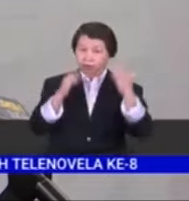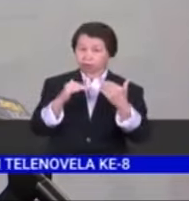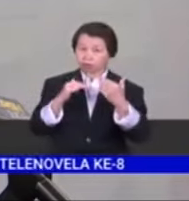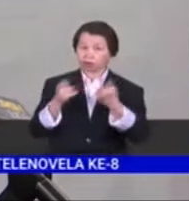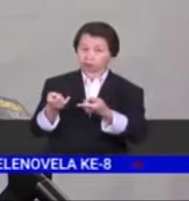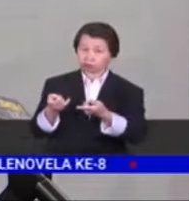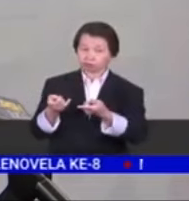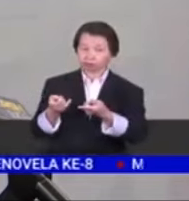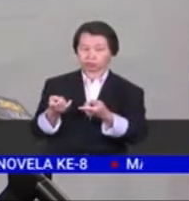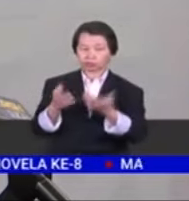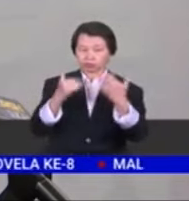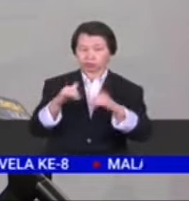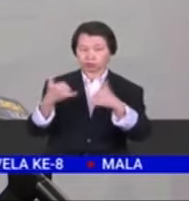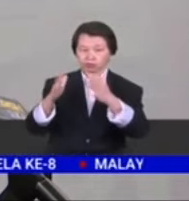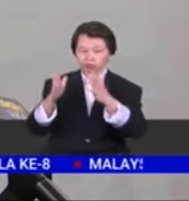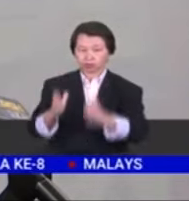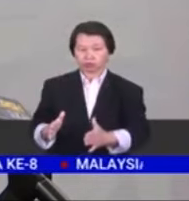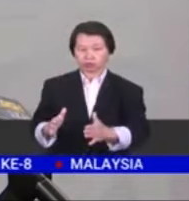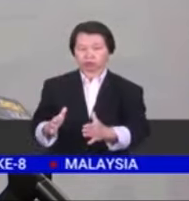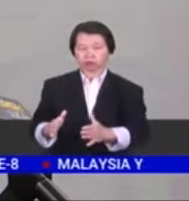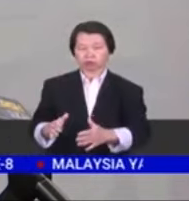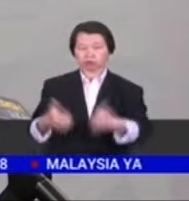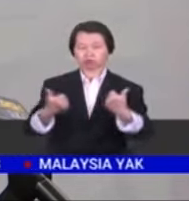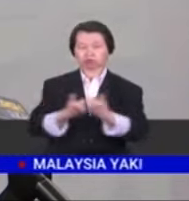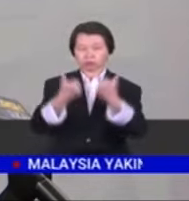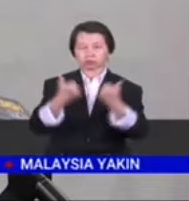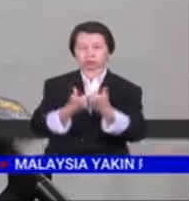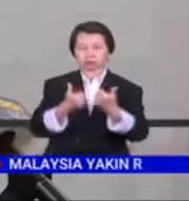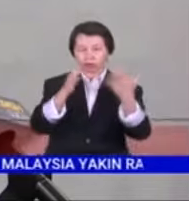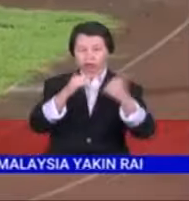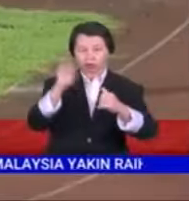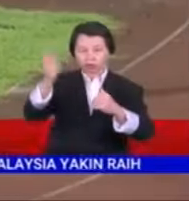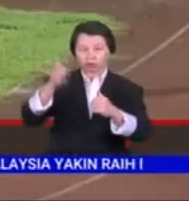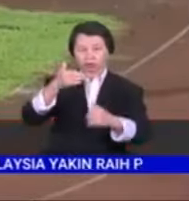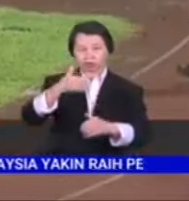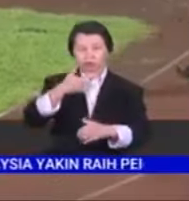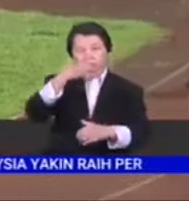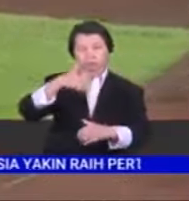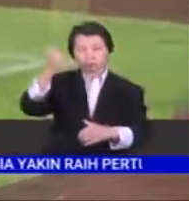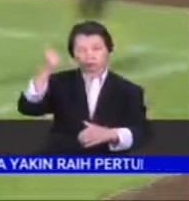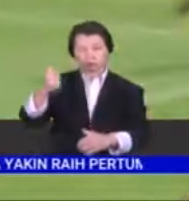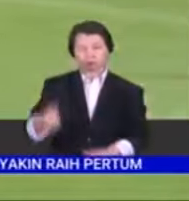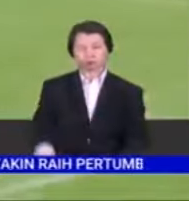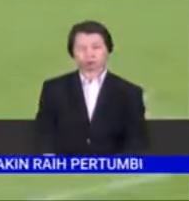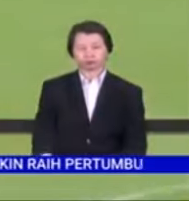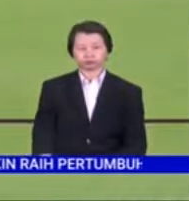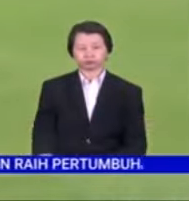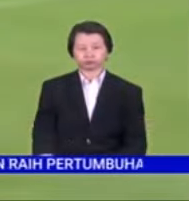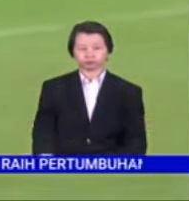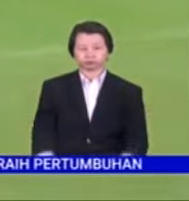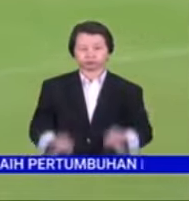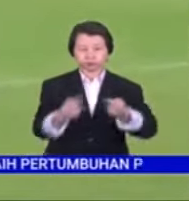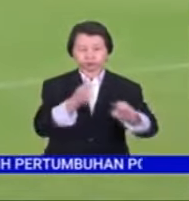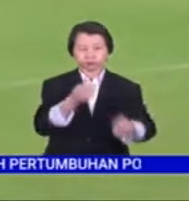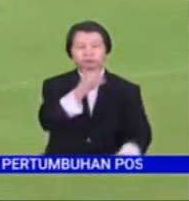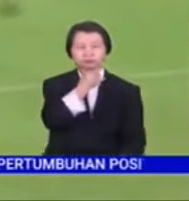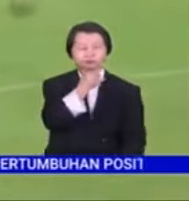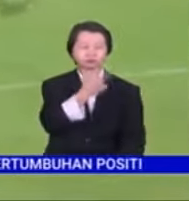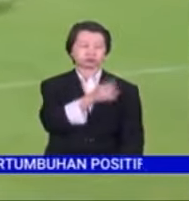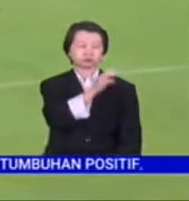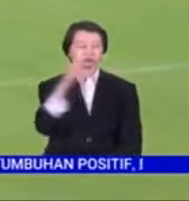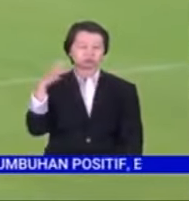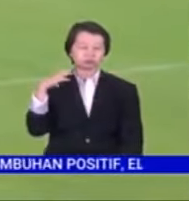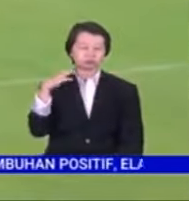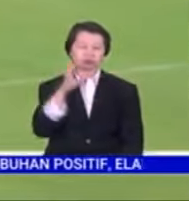and normally next few matches I hope we will be better. Sementara itu, pengendali Perak, Dato' Lin Tiong Kim